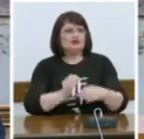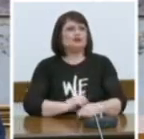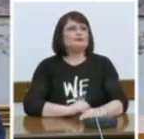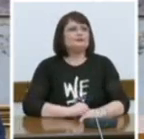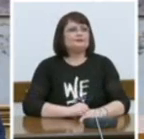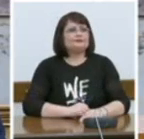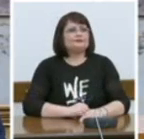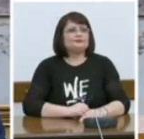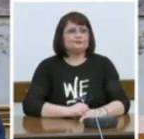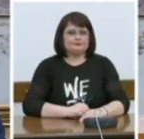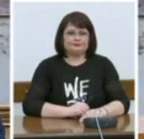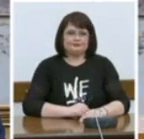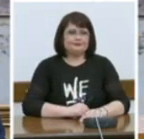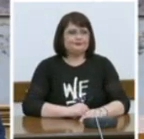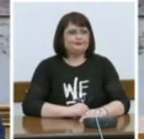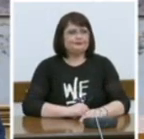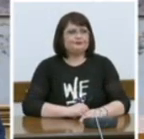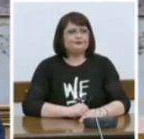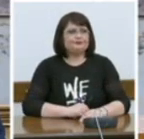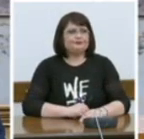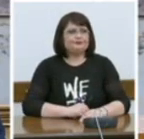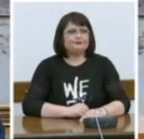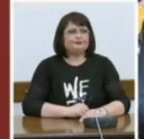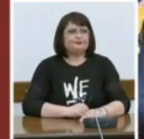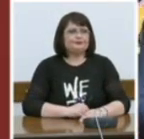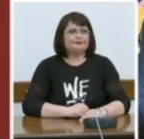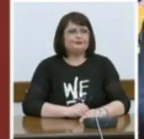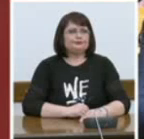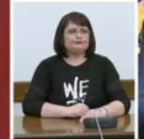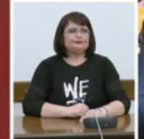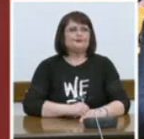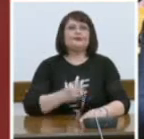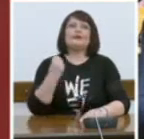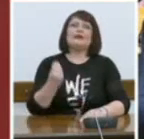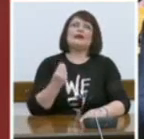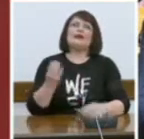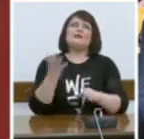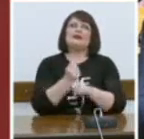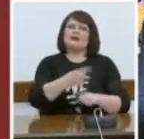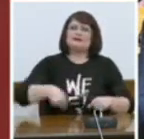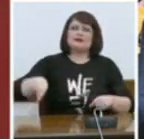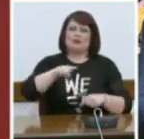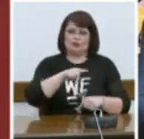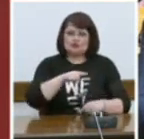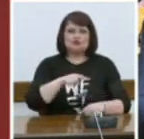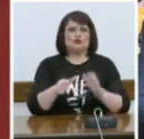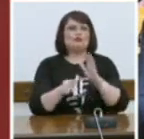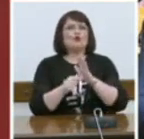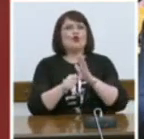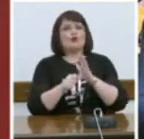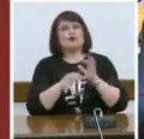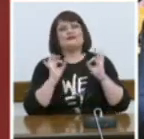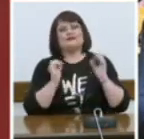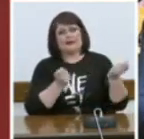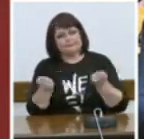καλή δύναμη σε όλους καταρχήν σε αυτή τη νέα Βουλή. Είναι προφανές ότι το Προεδρείο καλείται να διαχειριστεί μια